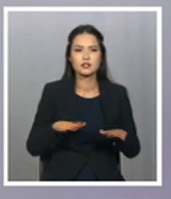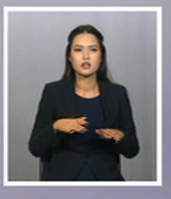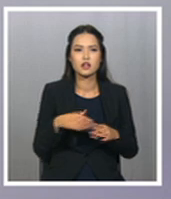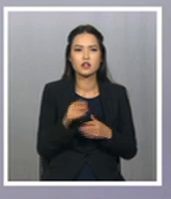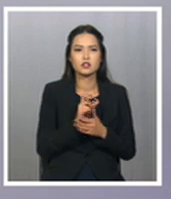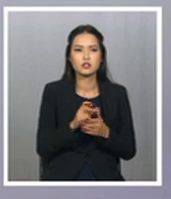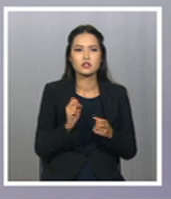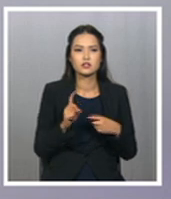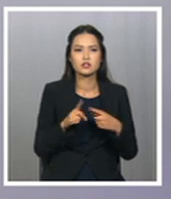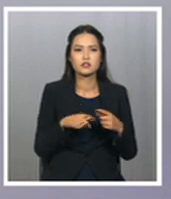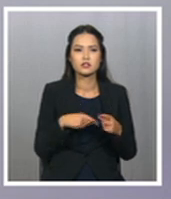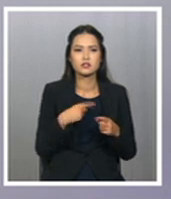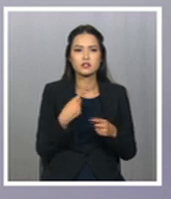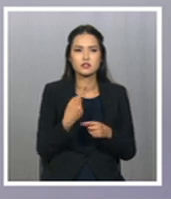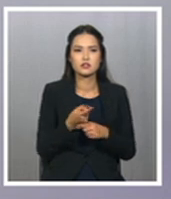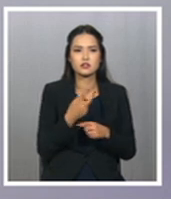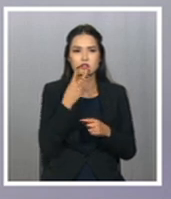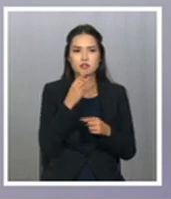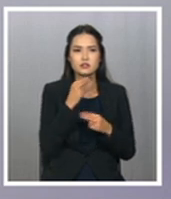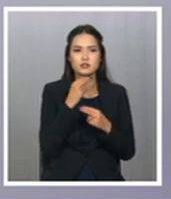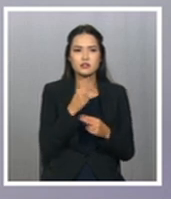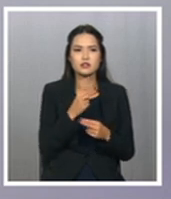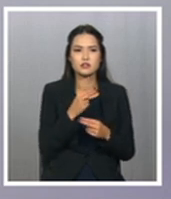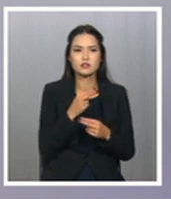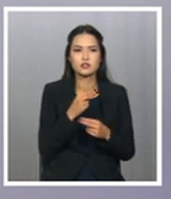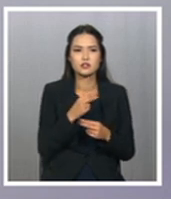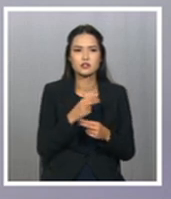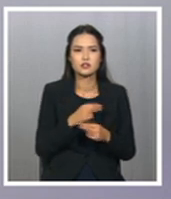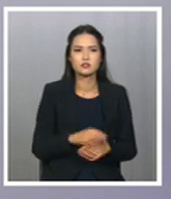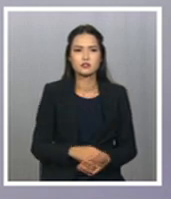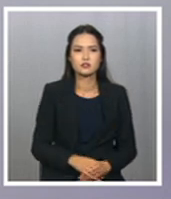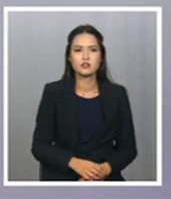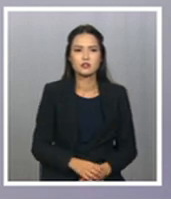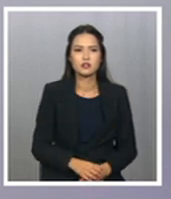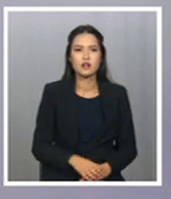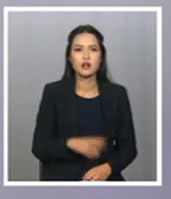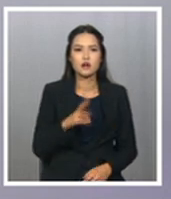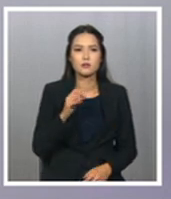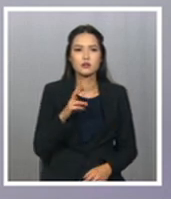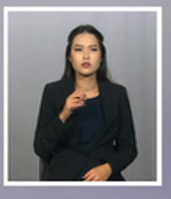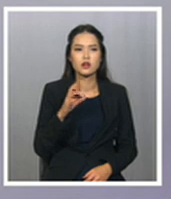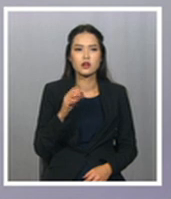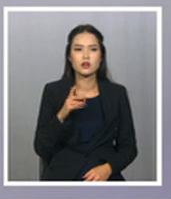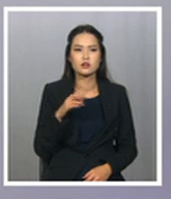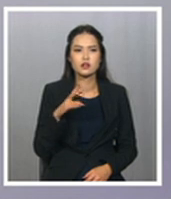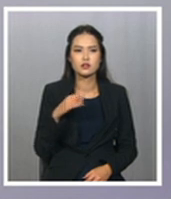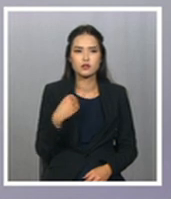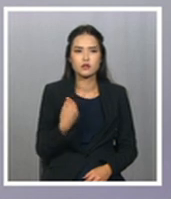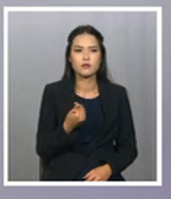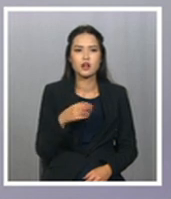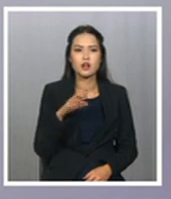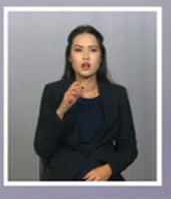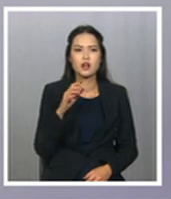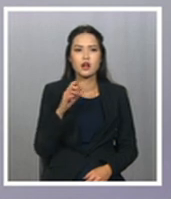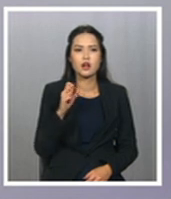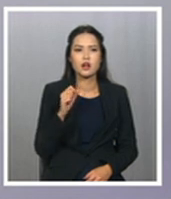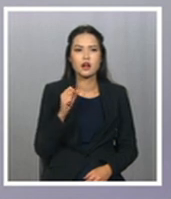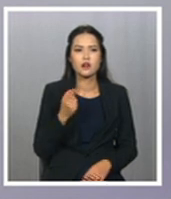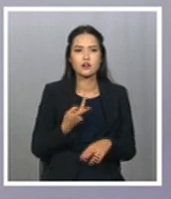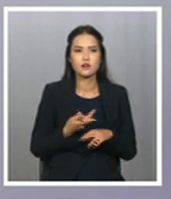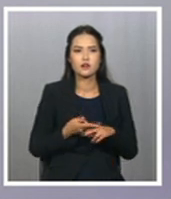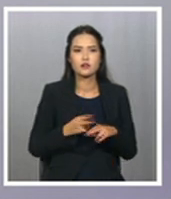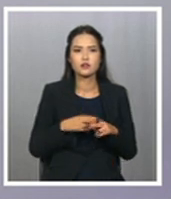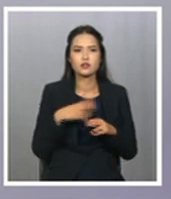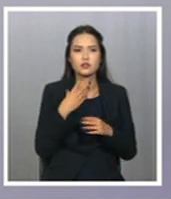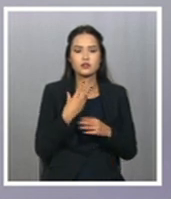келесі көрініс тапқан кейіпкерлер әйелдер образы. Мұхтар Әуезов әйелдер бейнесінің ауыр, қиын